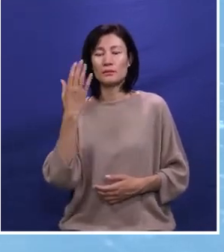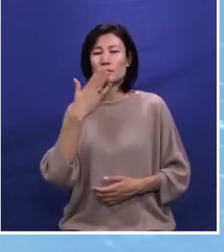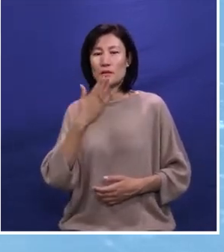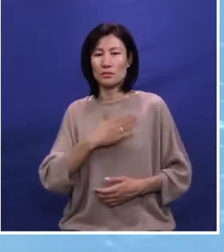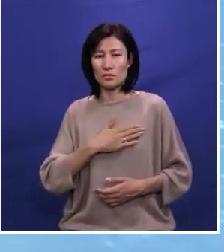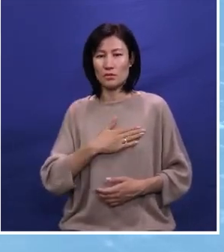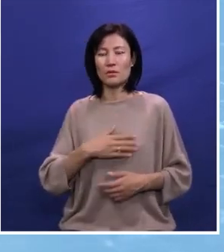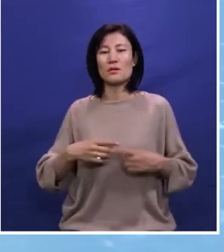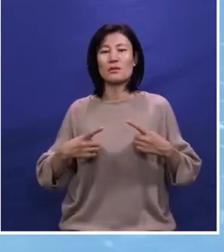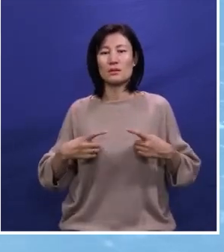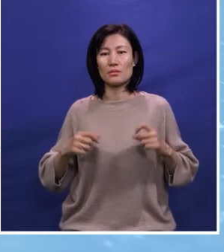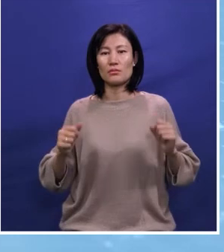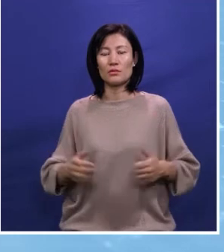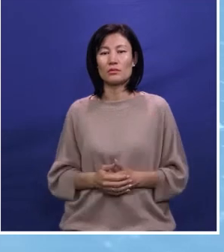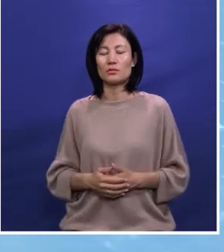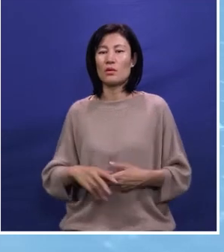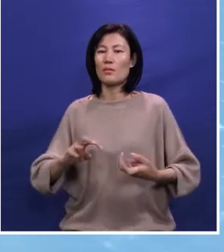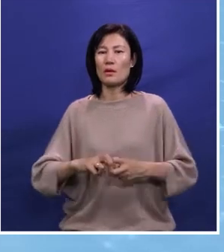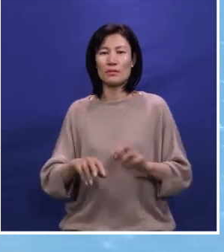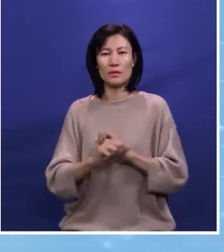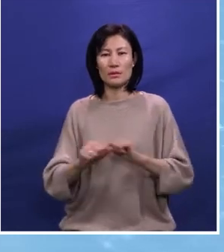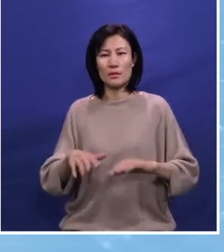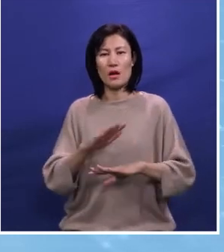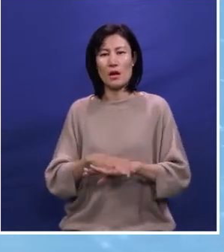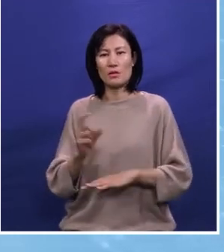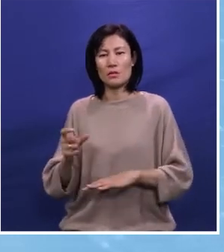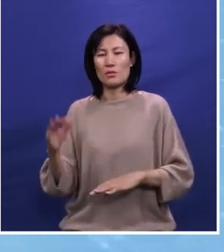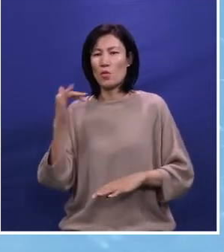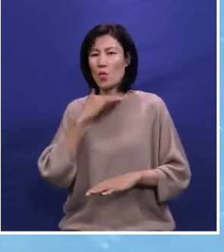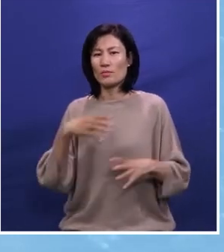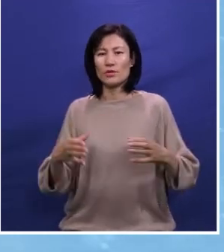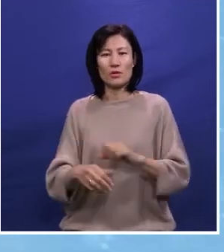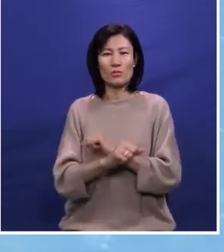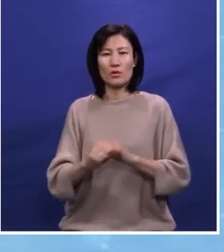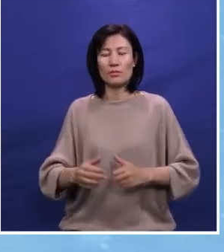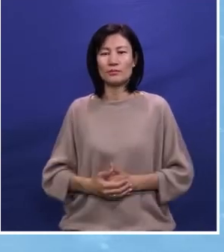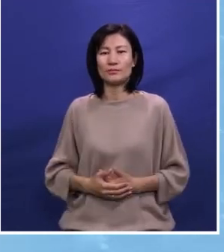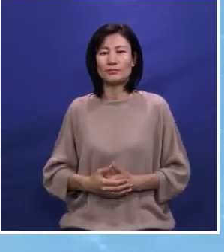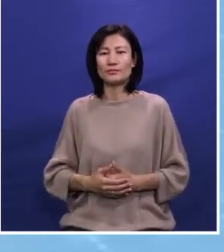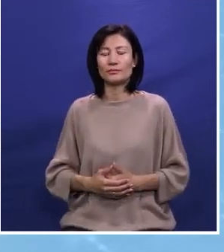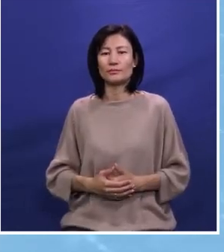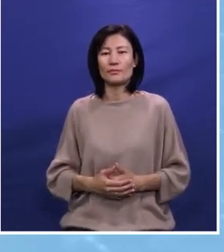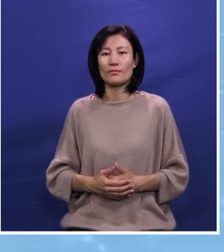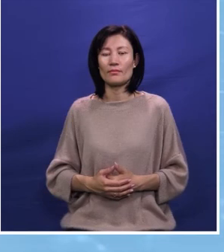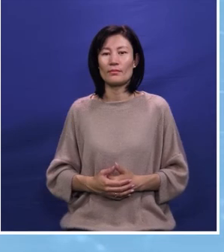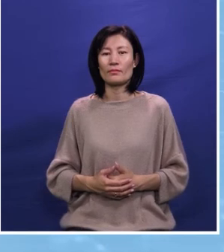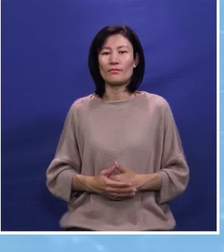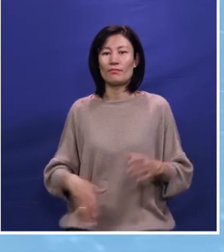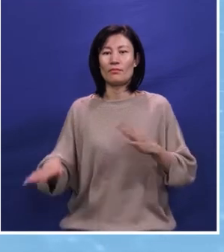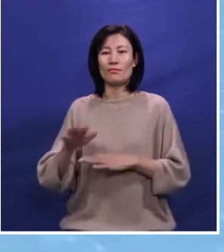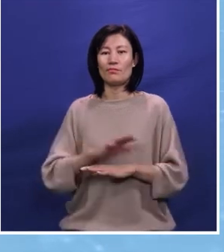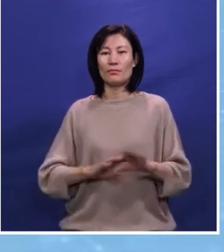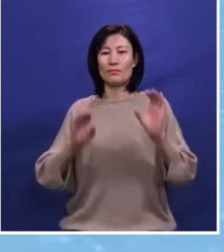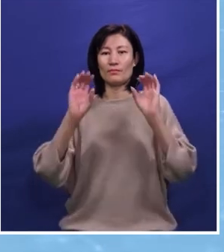Қызғанып, сондықтан ұшып тұрудың қажеті жоқ, жұртты жинай берудің қажеті жоқ ол жерде. Қайта-қайта наразылық акциясын өткізудің қажеті жоқ, оның барлығы